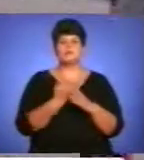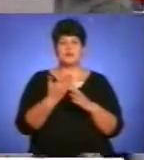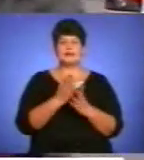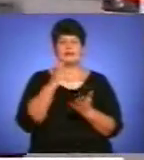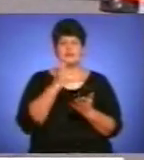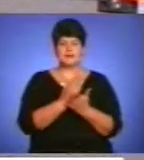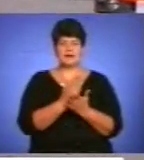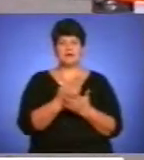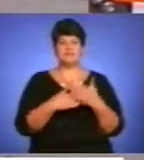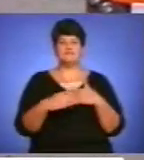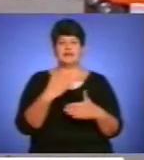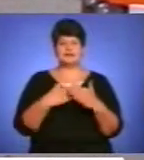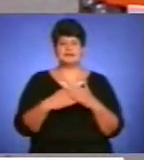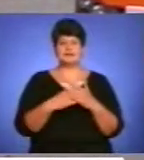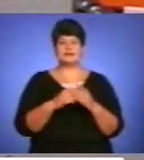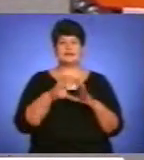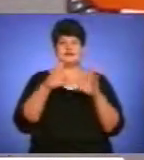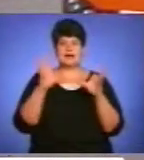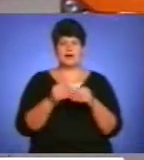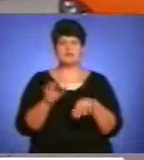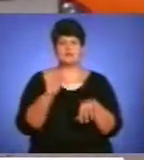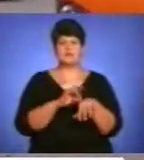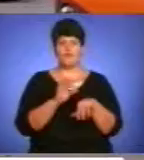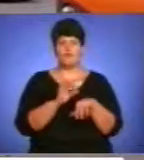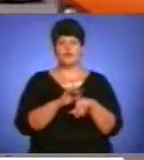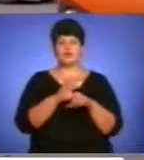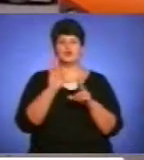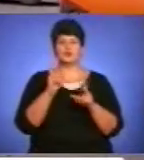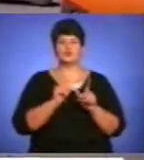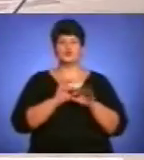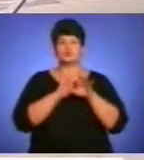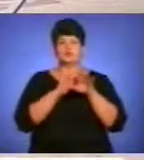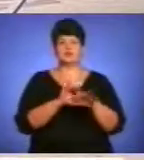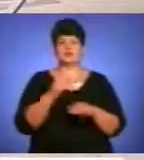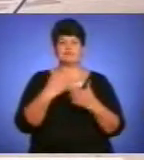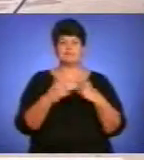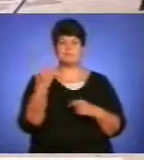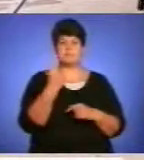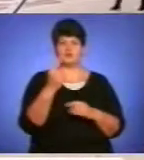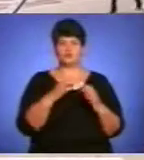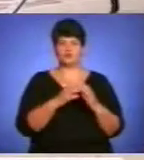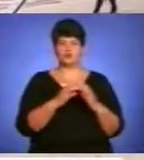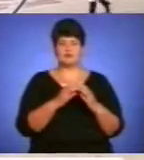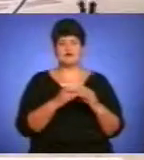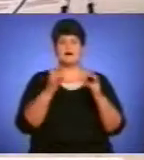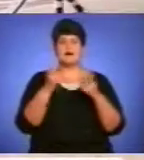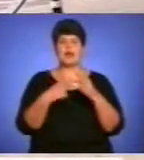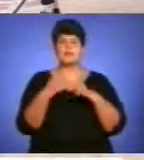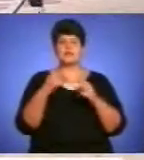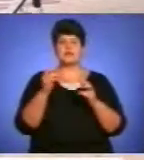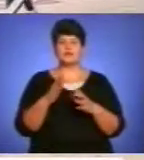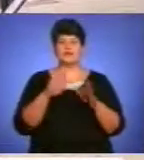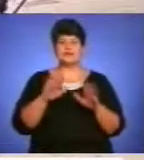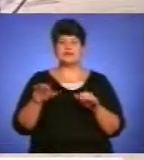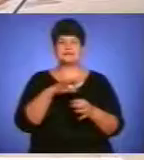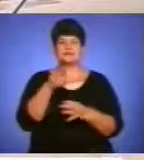користуються інваліди загального захворювання всіх груп і особи, які супроводжують інваліда першої групи. Реабілітовані діти-сироти і ті, які